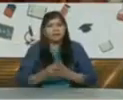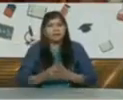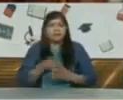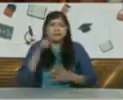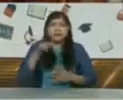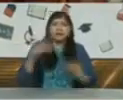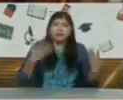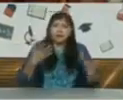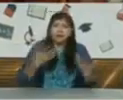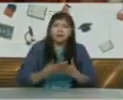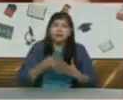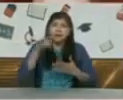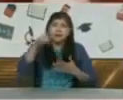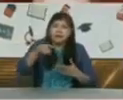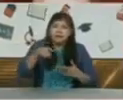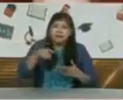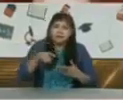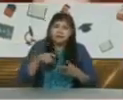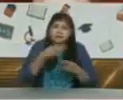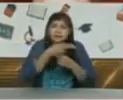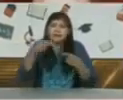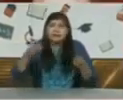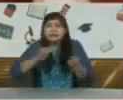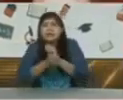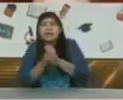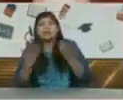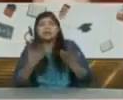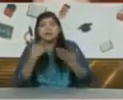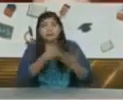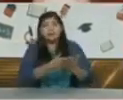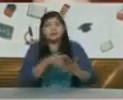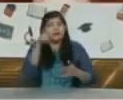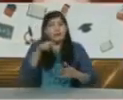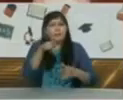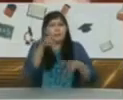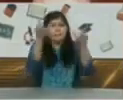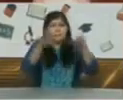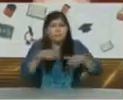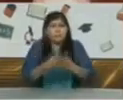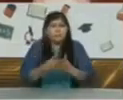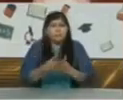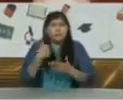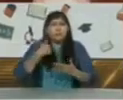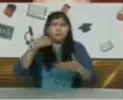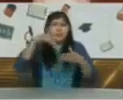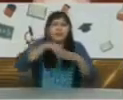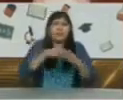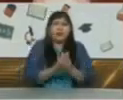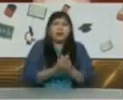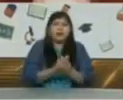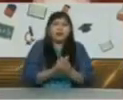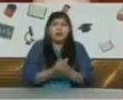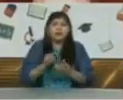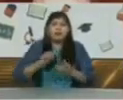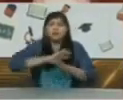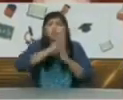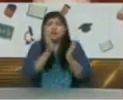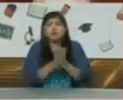यानी इसका एक मतलब यह है कि आप उसमें फुली इन्वॉल्व